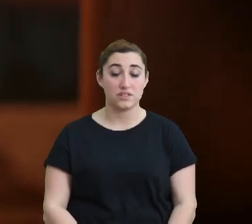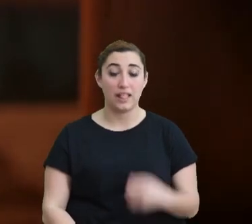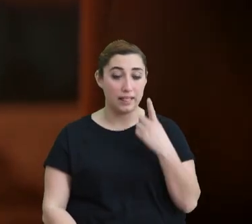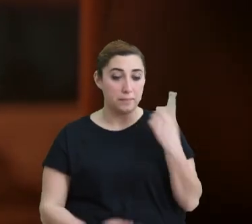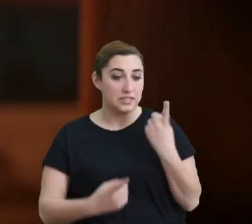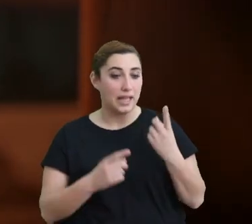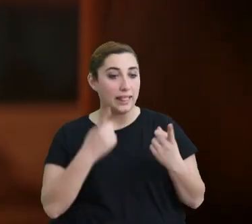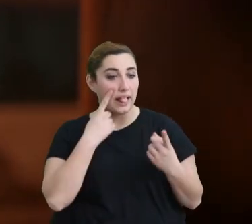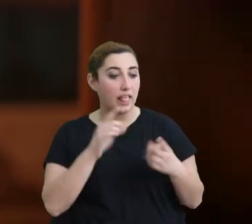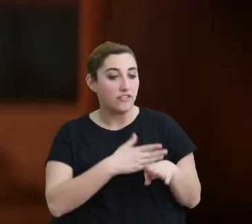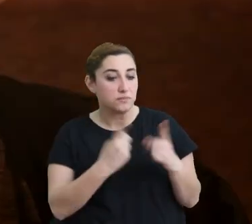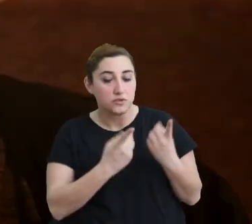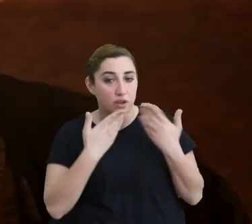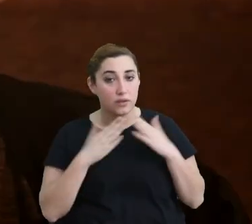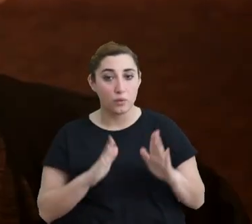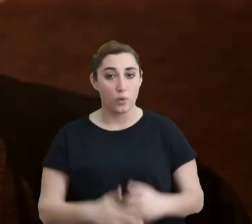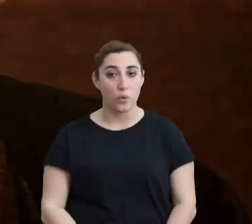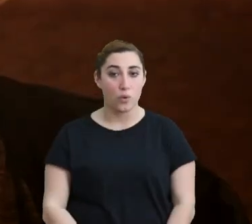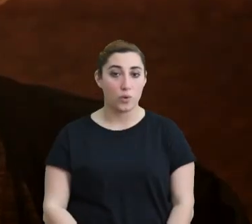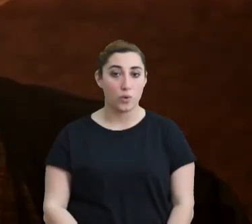Delilin yoktur.